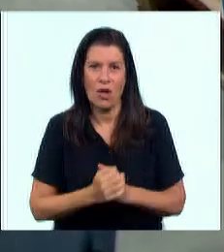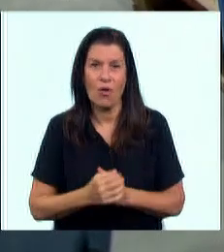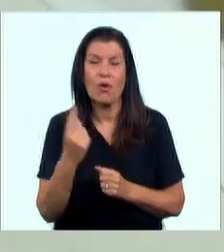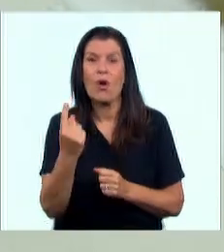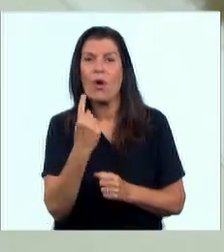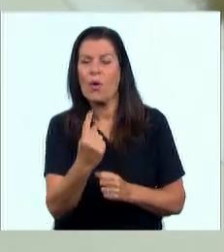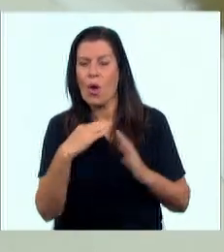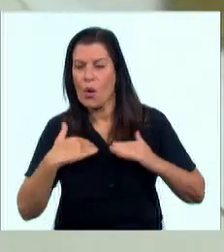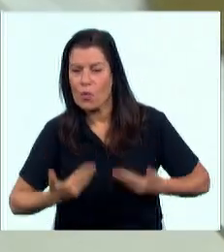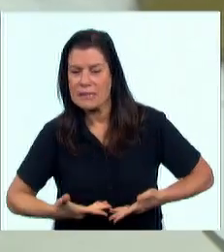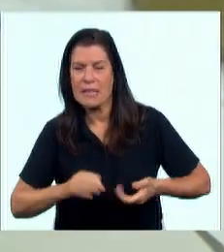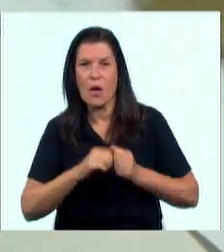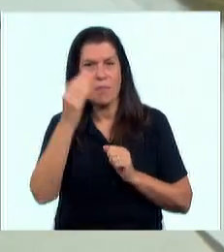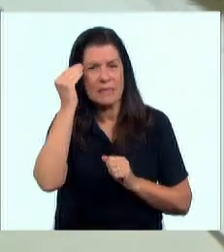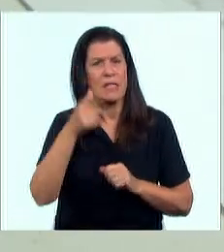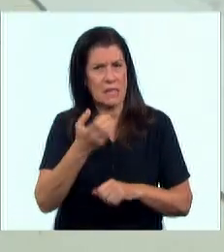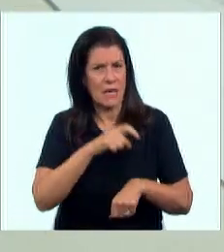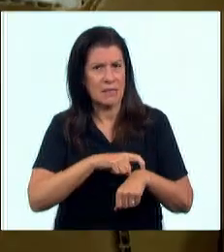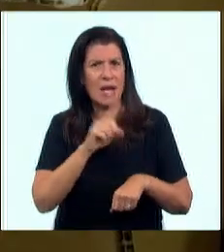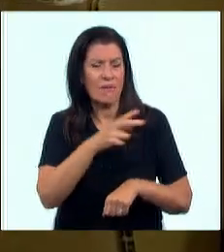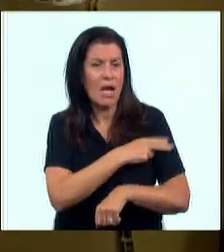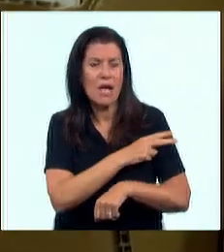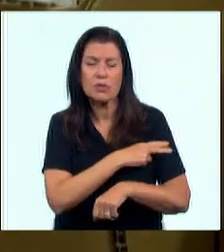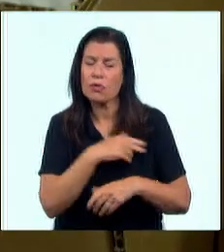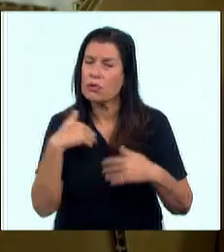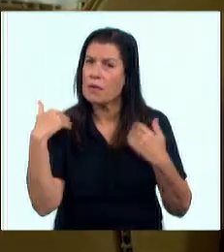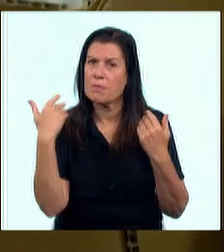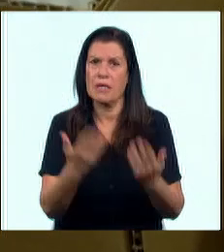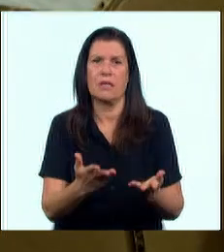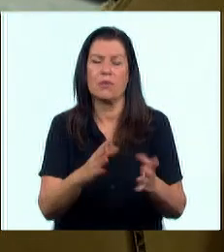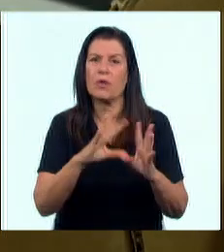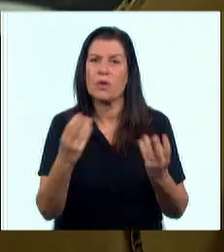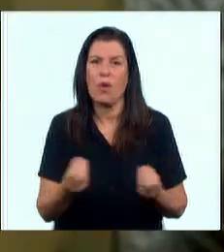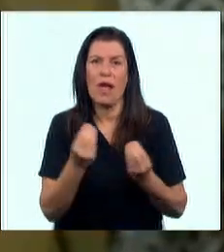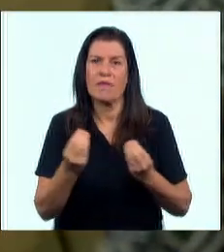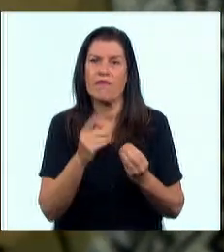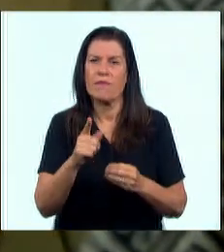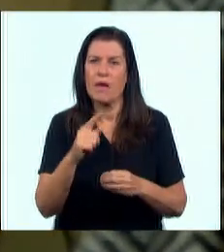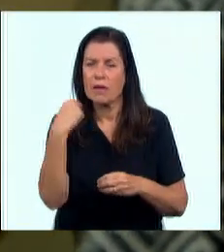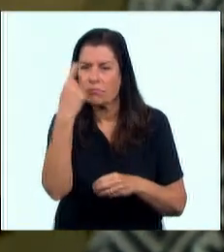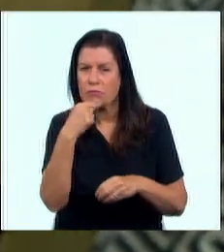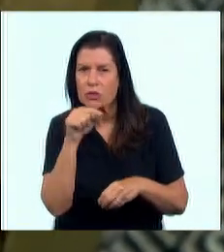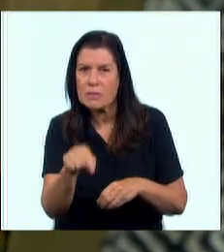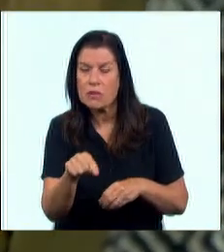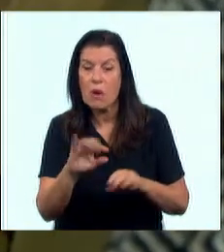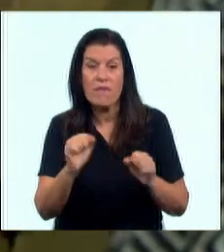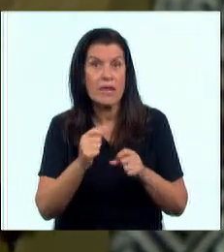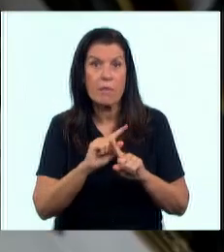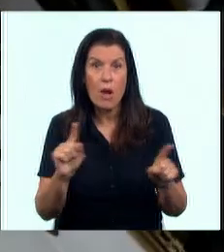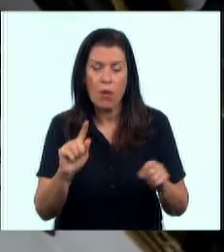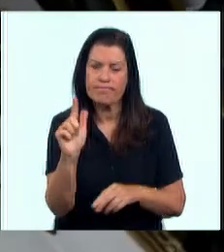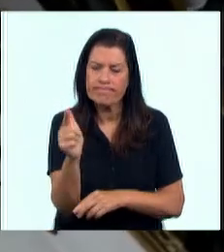אבל השוטרים יביאו את כל מה שיזוהה, ומה שלא, יצולם, יתועד, וישמר